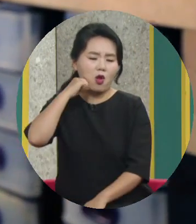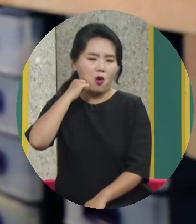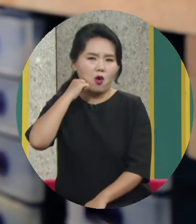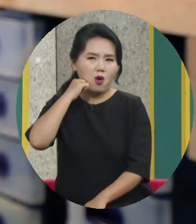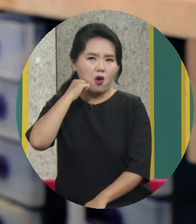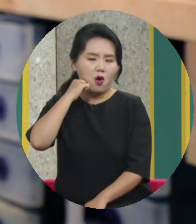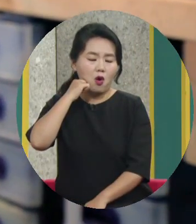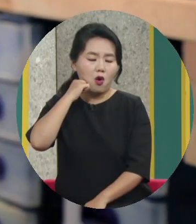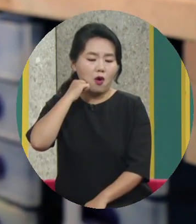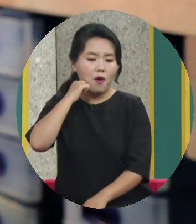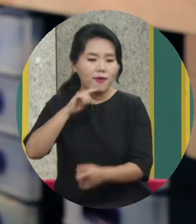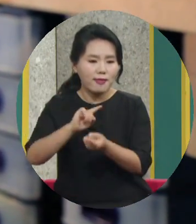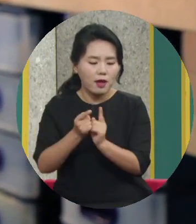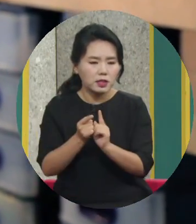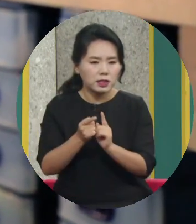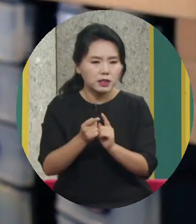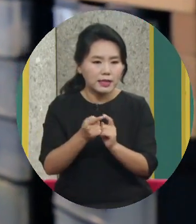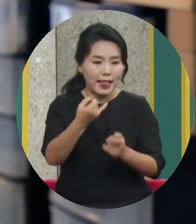들어가면서부터입니다.